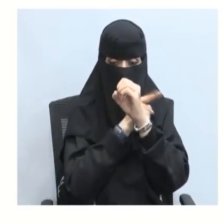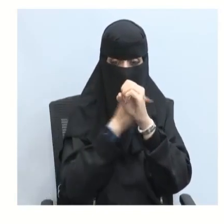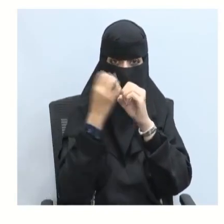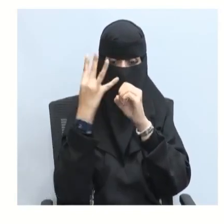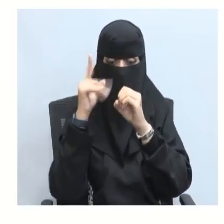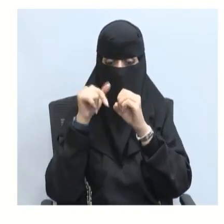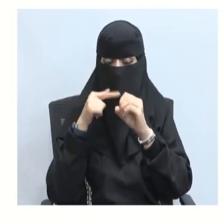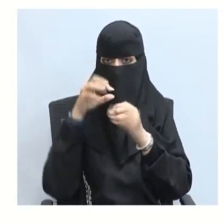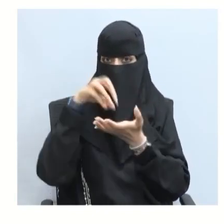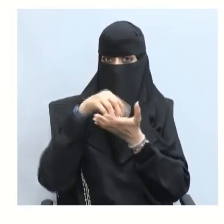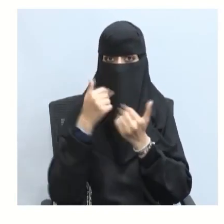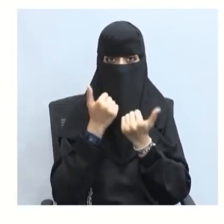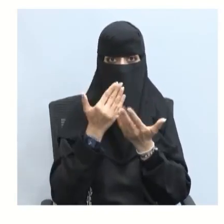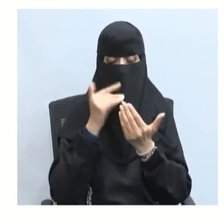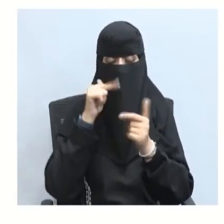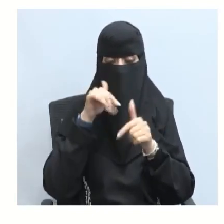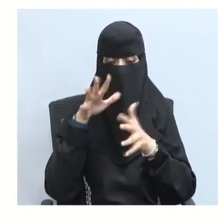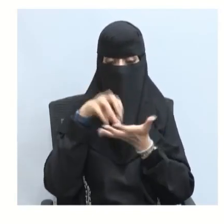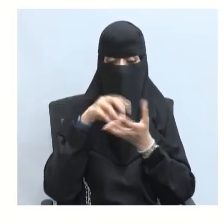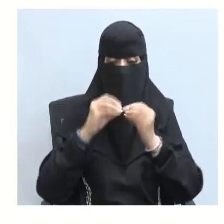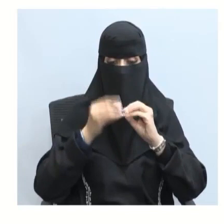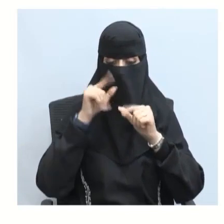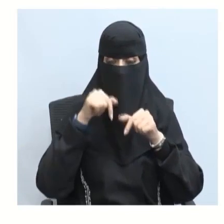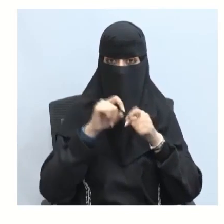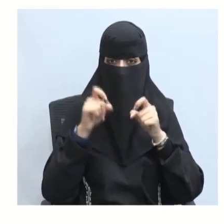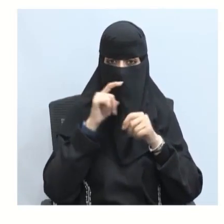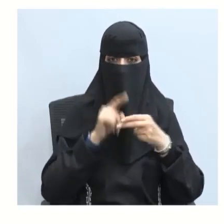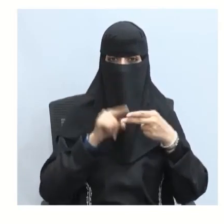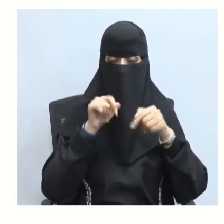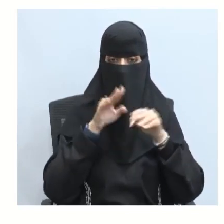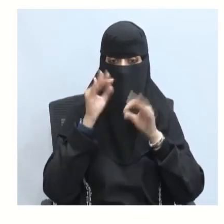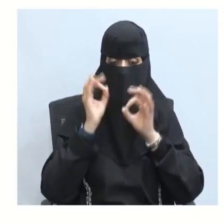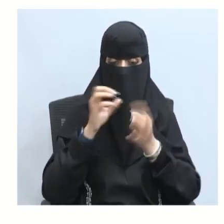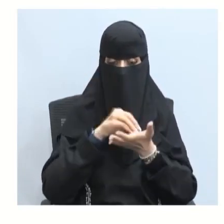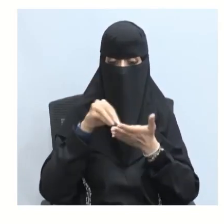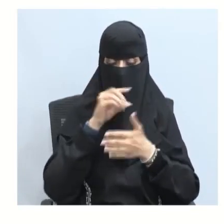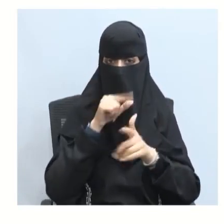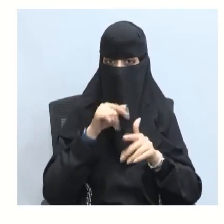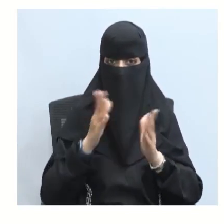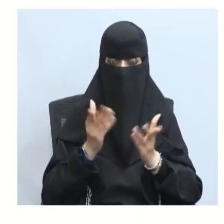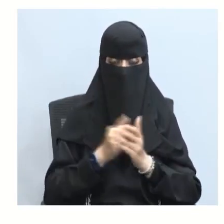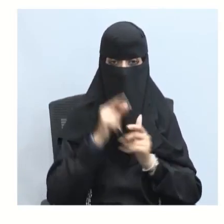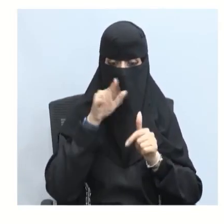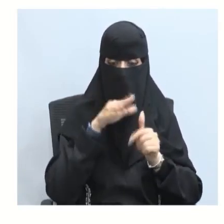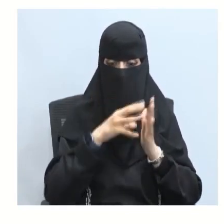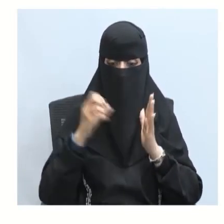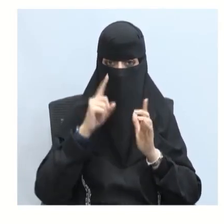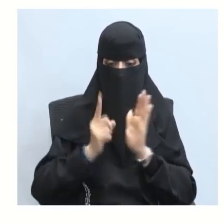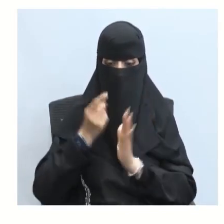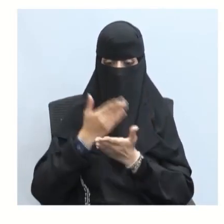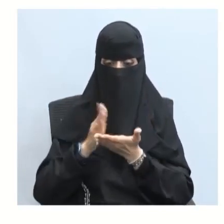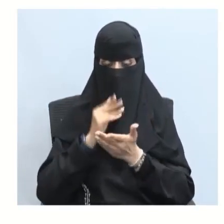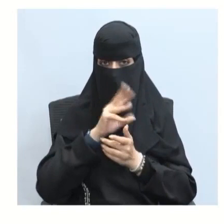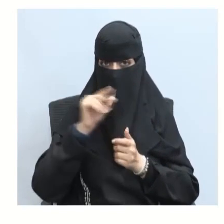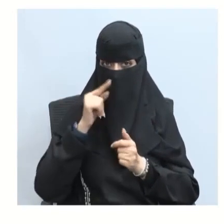الهيدروجين اين يوجد ولكن في الصيغه البنائيه تبين المواقع الحقيقيه للهيدروجين بالنسبه للنموذج الفراغي مثل ما